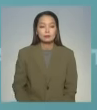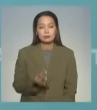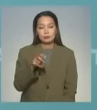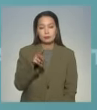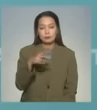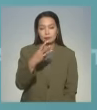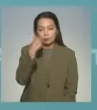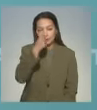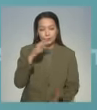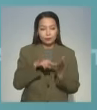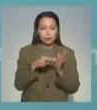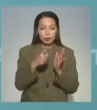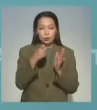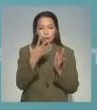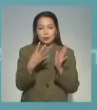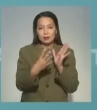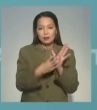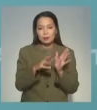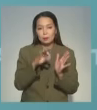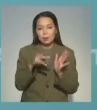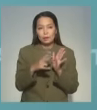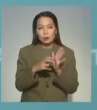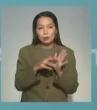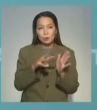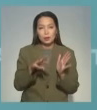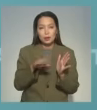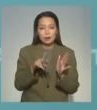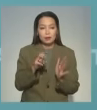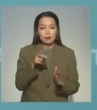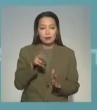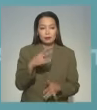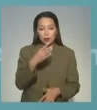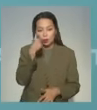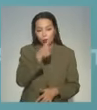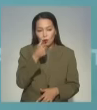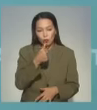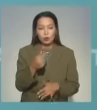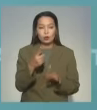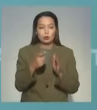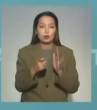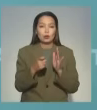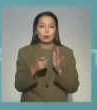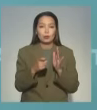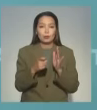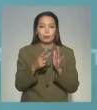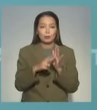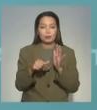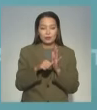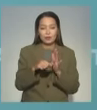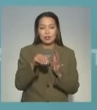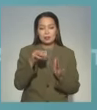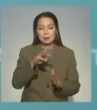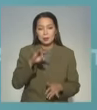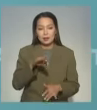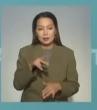2023 год предусмотрены 159 миллиардов и 800 миллионов тенге. На 2024 – 186 миллиардов. Эти деньги есть. Это